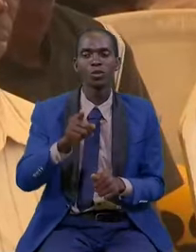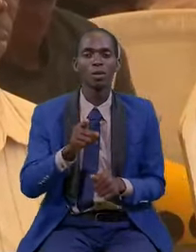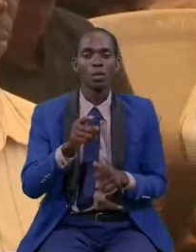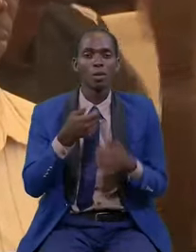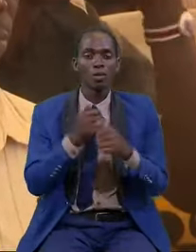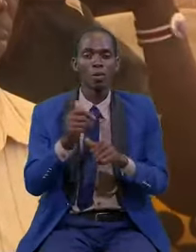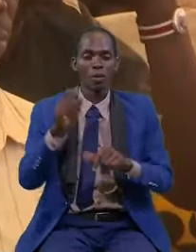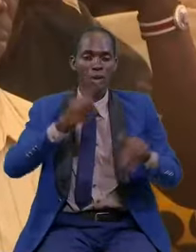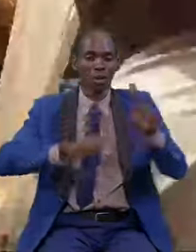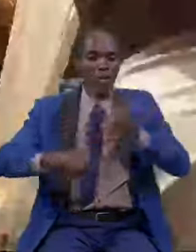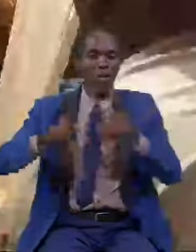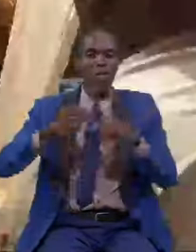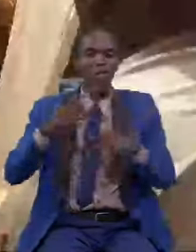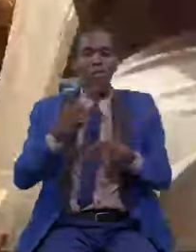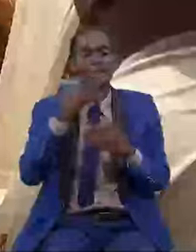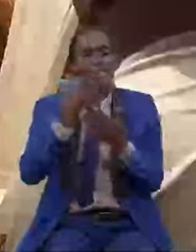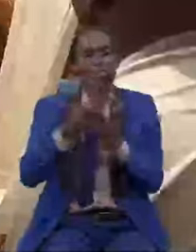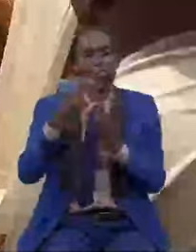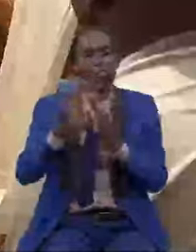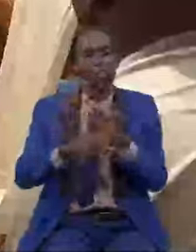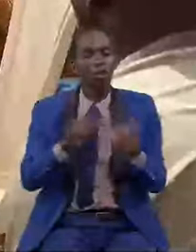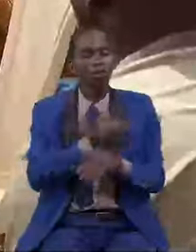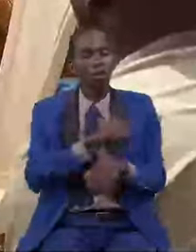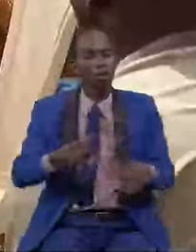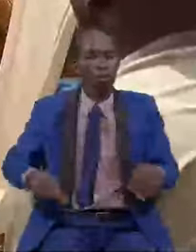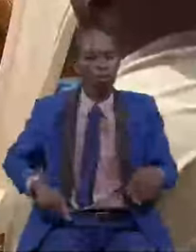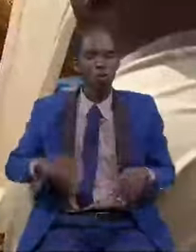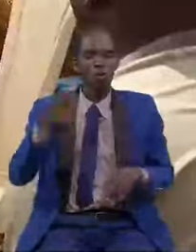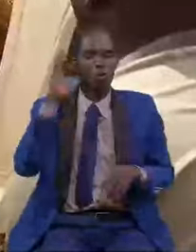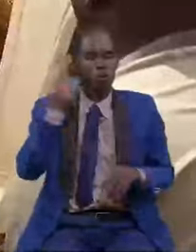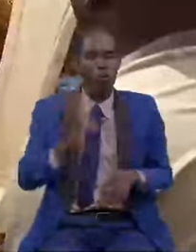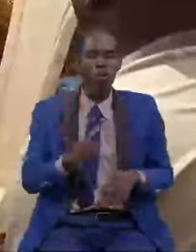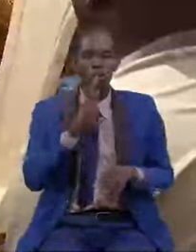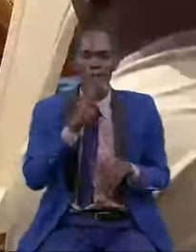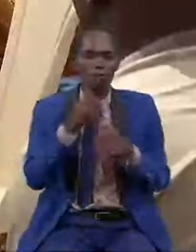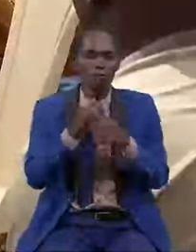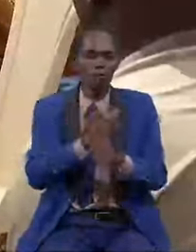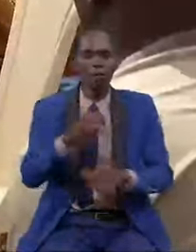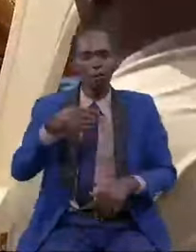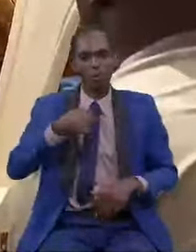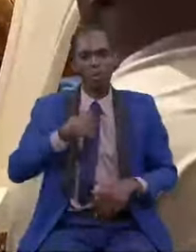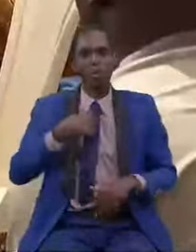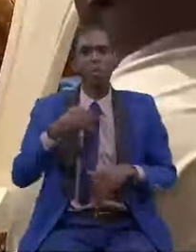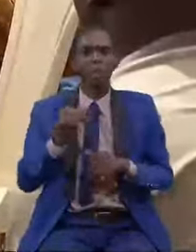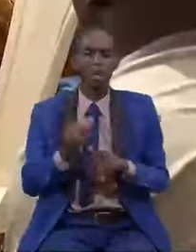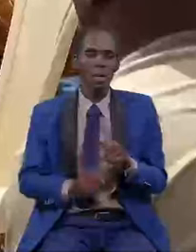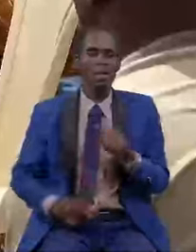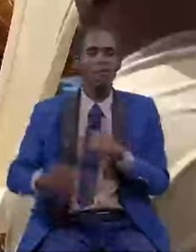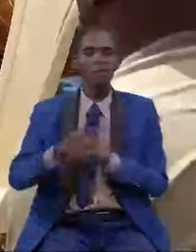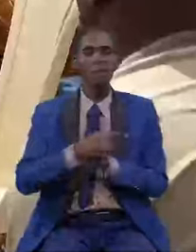m'accompagnera chaque jour. Il faut le répéter. La bonté du Seigneur m'accompagnera chaque